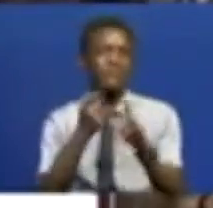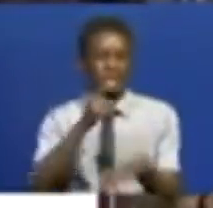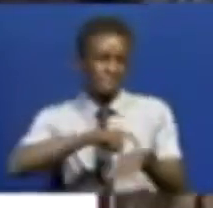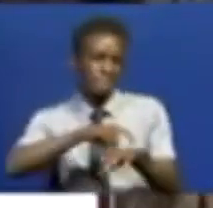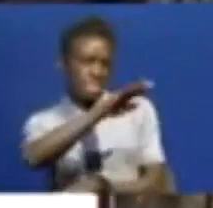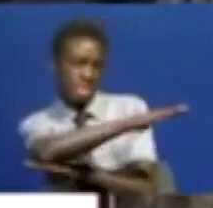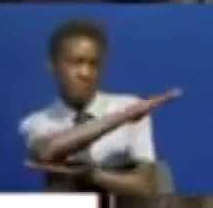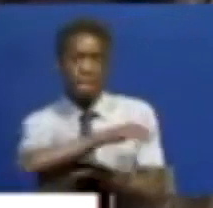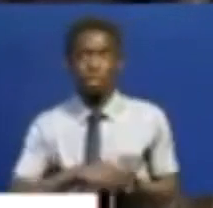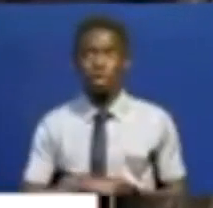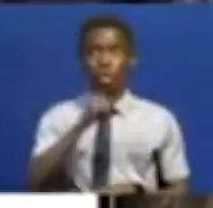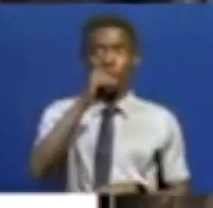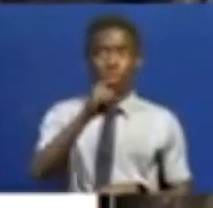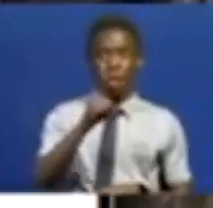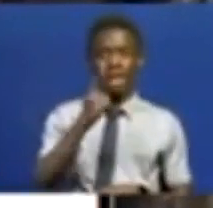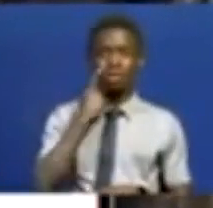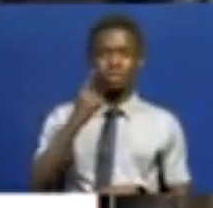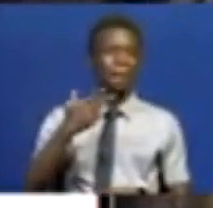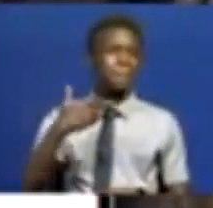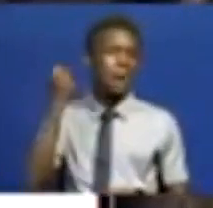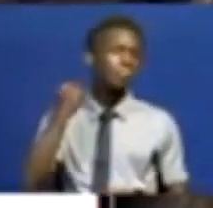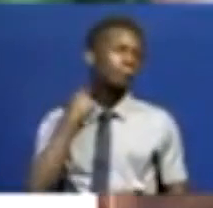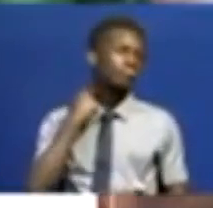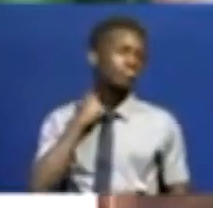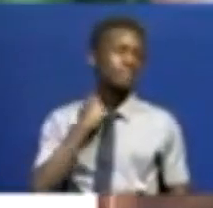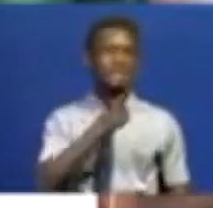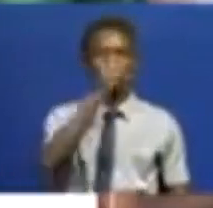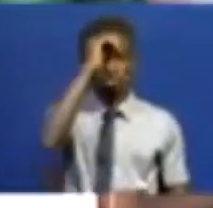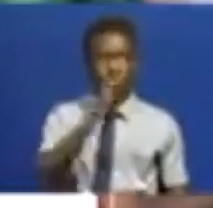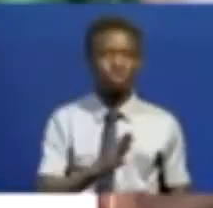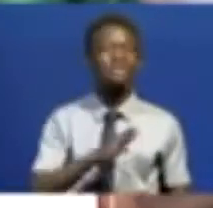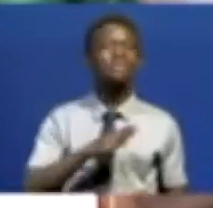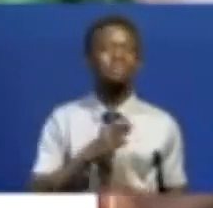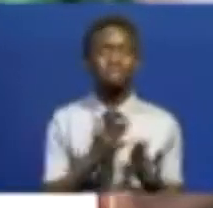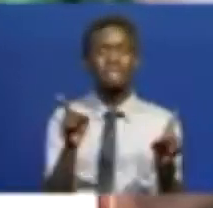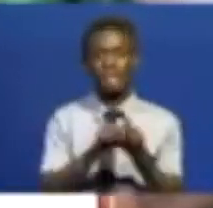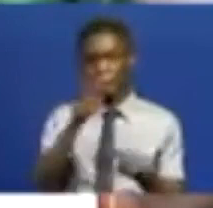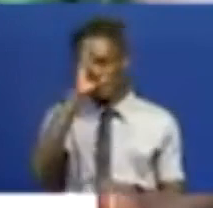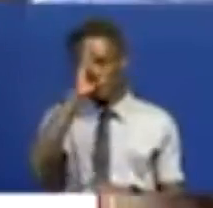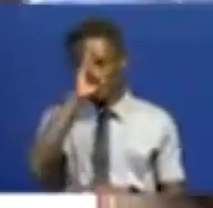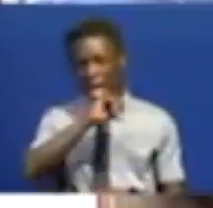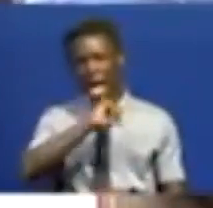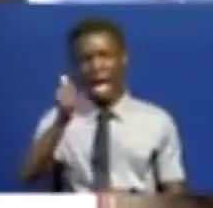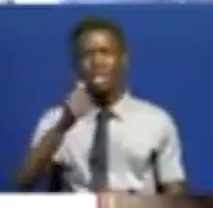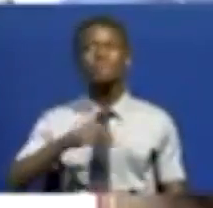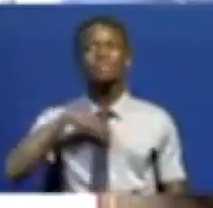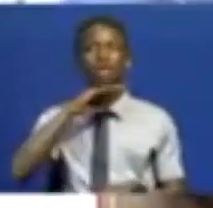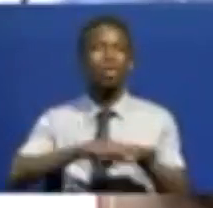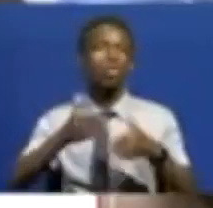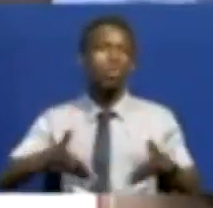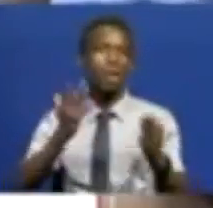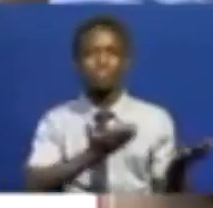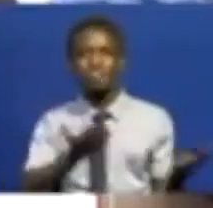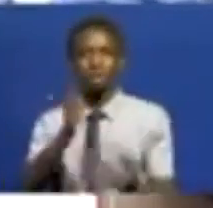mwanafunzi wa chuo kikuu, alipigwa risasi shingoni na kufariki papo hapo, huku mwenzake ambaye ni polisi wa akiba akifariki njiani na akipelekwa